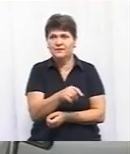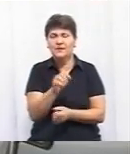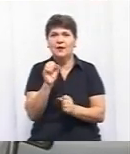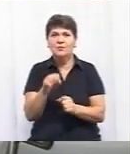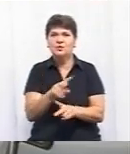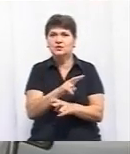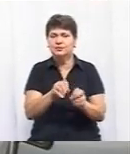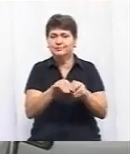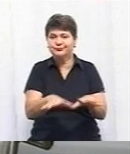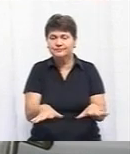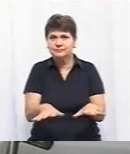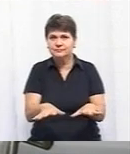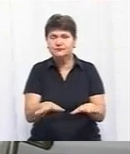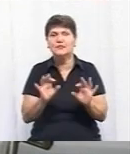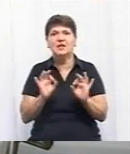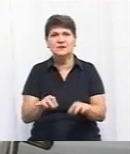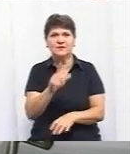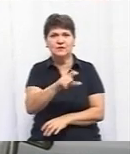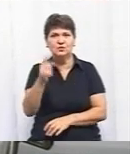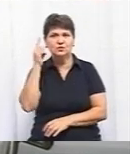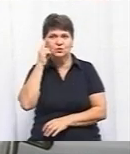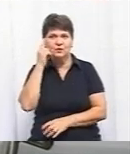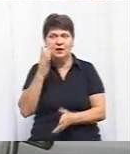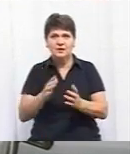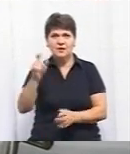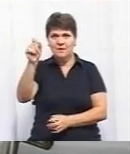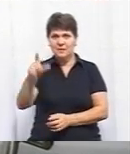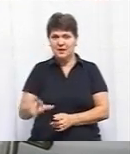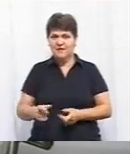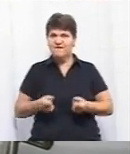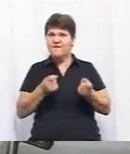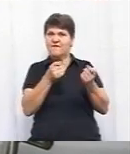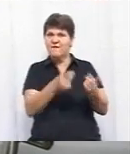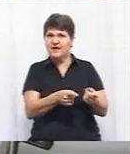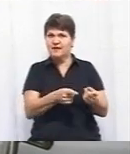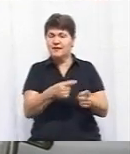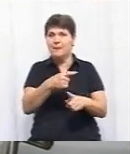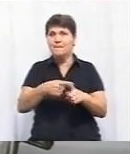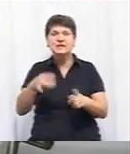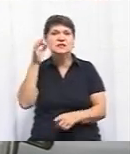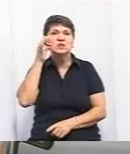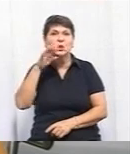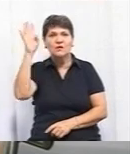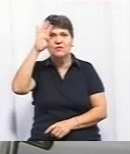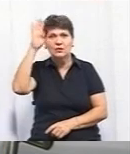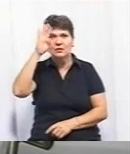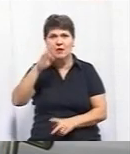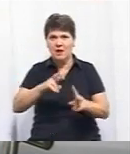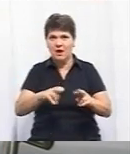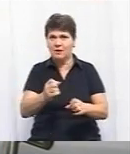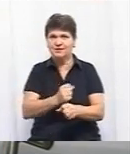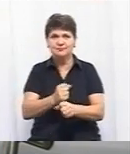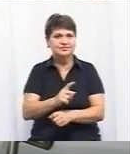щось розлив. Насправді люди думають, що якщо пляшку ПЕТ викинути і там пів пляшки якоїсь солодкої води, вона так і